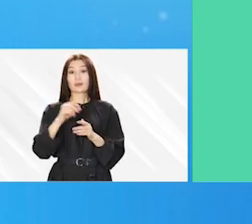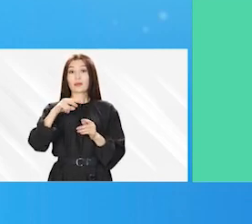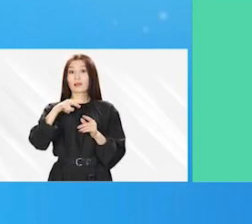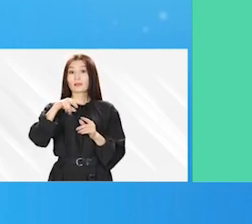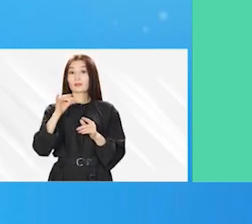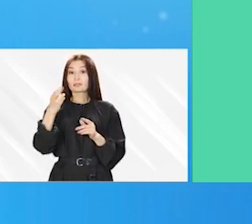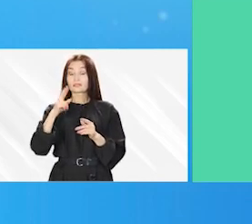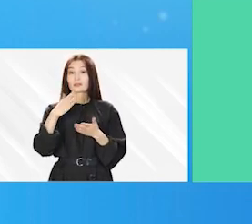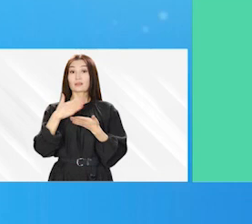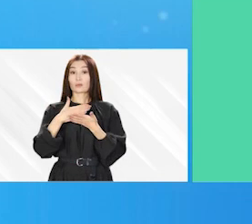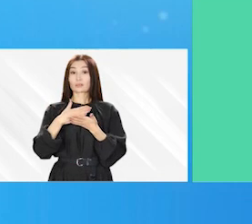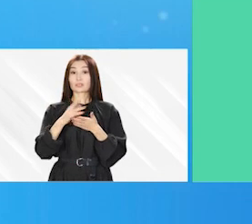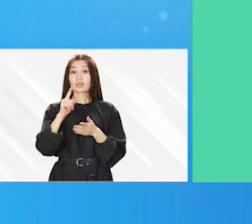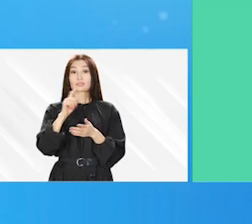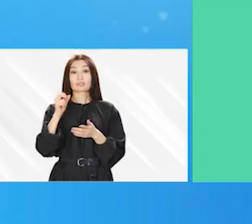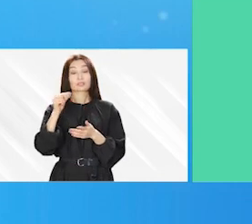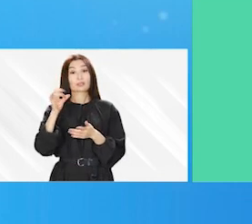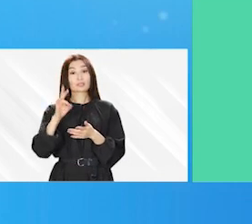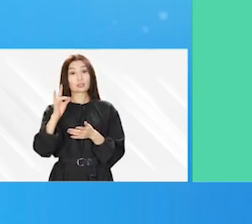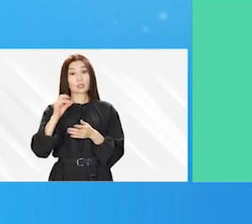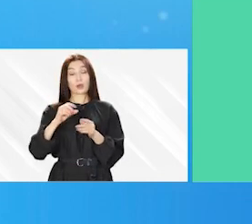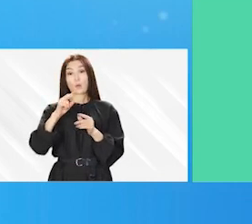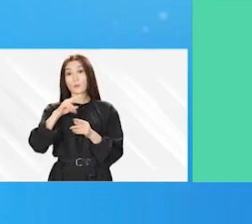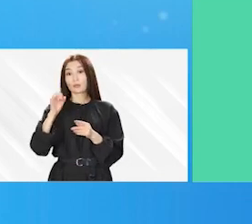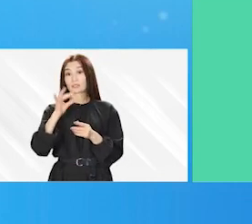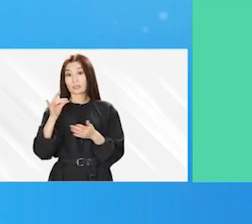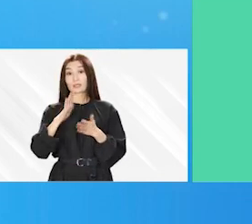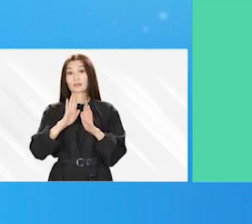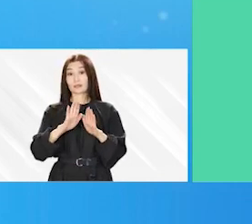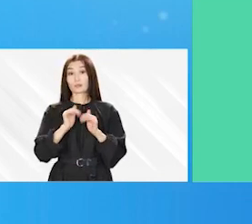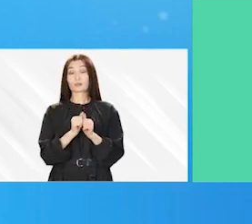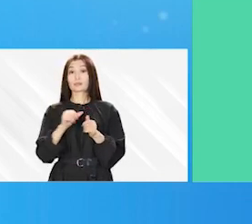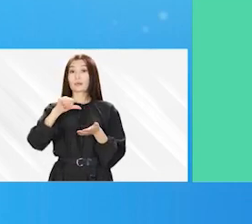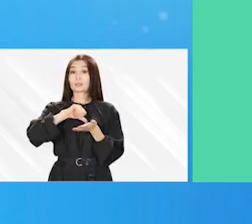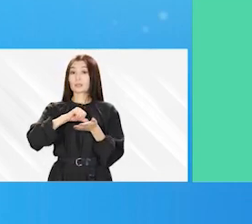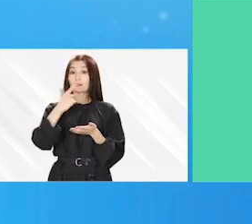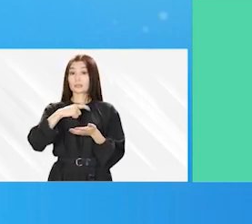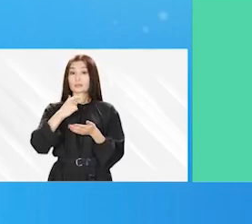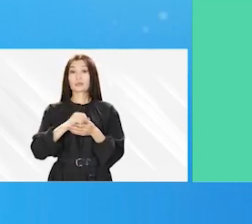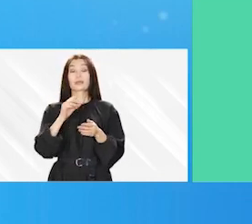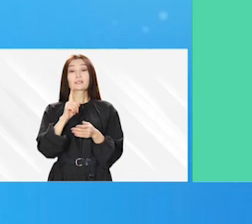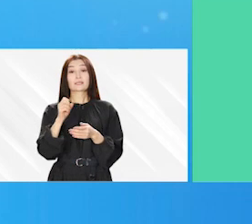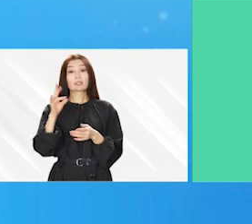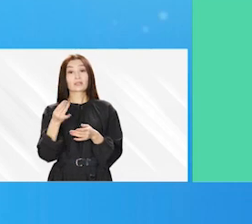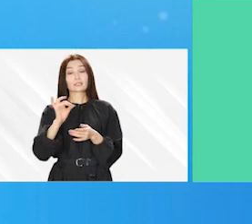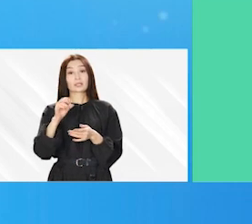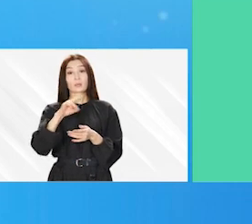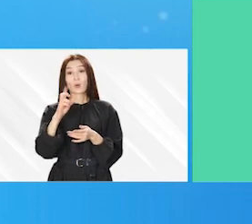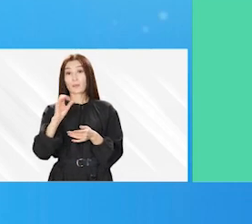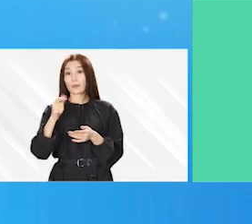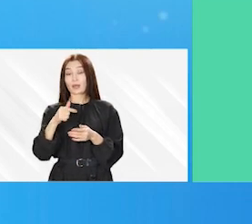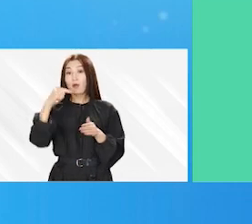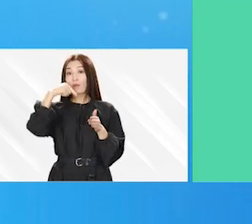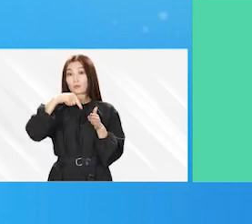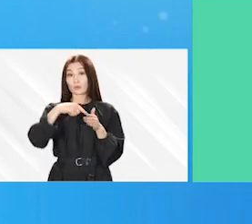листьев находится зачаточные почки таким образом почка представляет собой зачаточный побег внутри